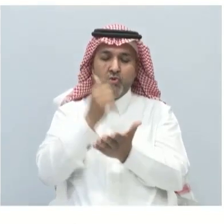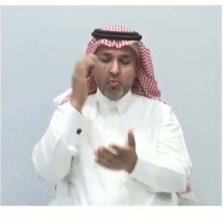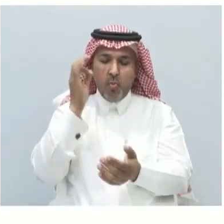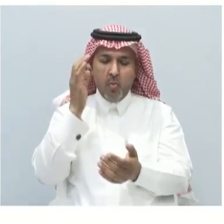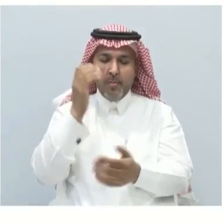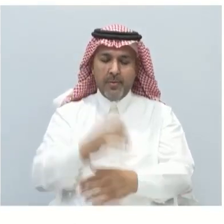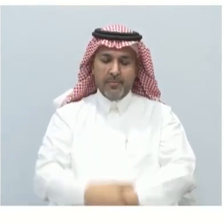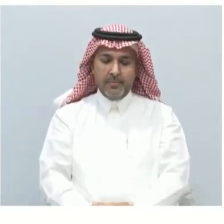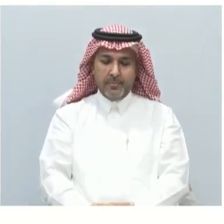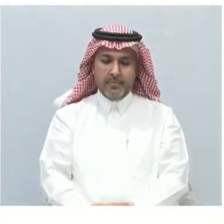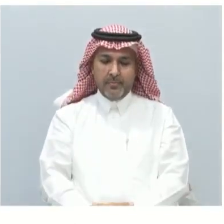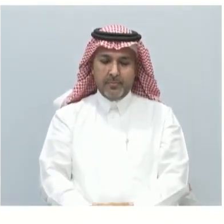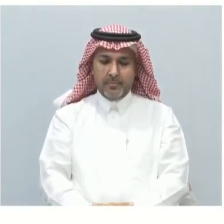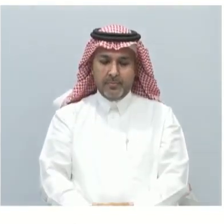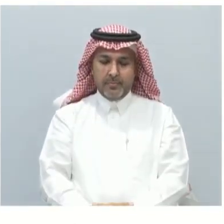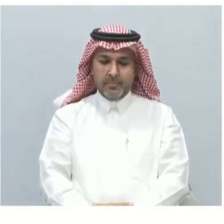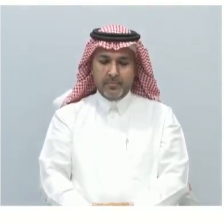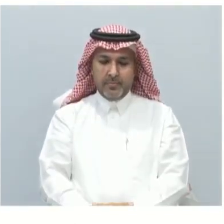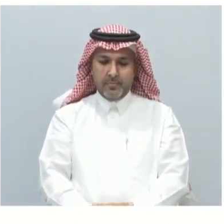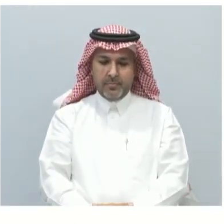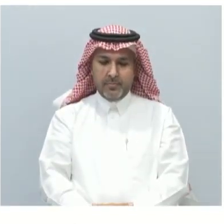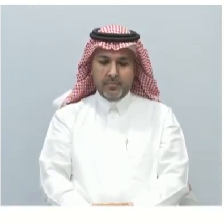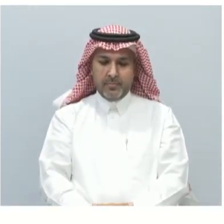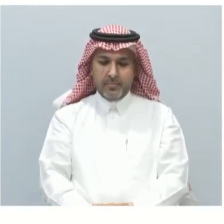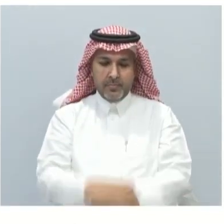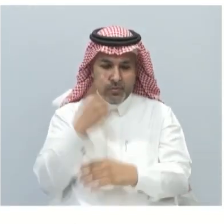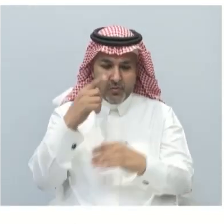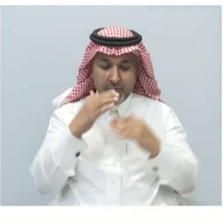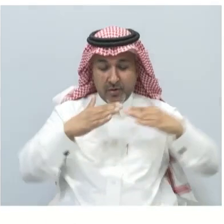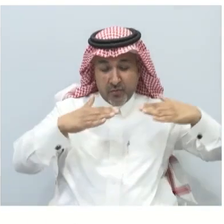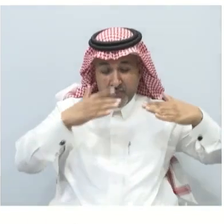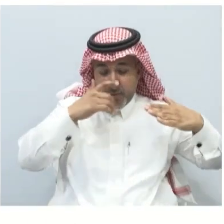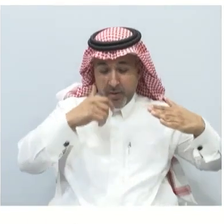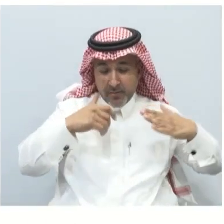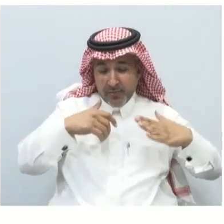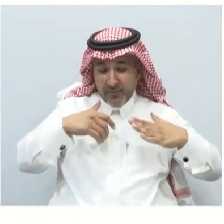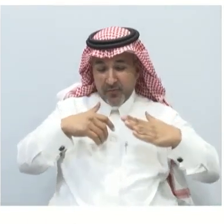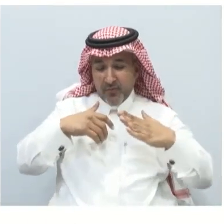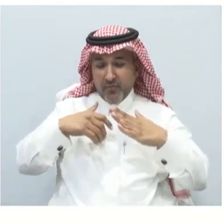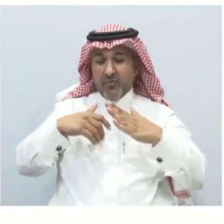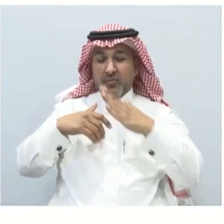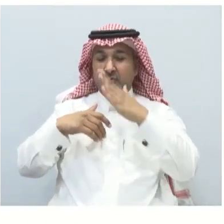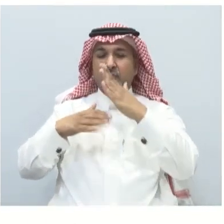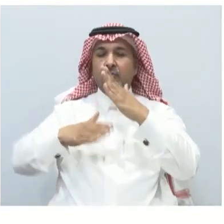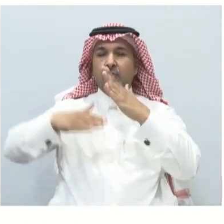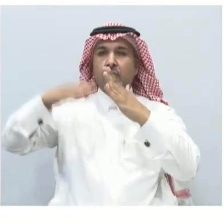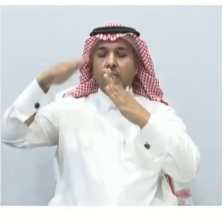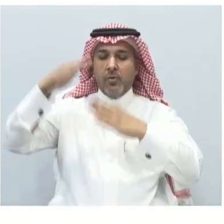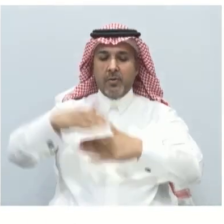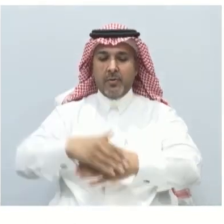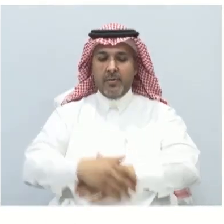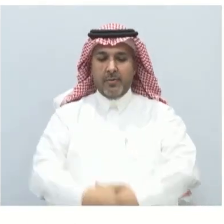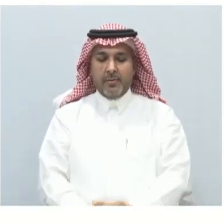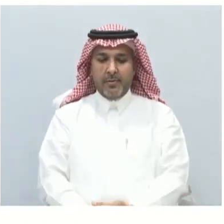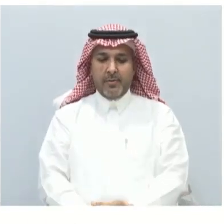الخط الافقي مثل ما احنا شايفين ومتزايد لاحظ انها لان الاساس اكبر واحد حتكون داله نمو فبالتالي